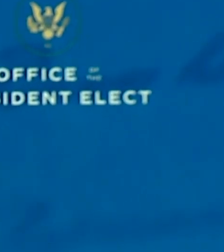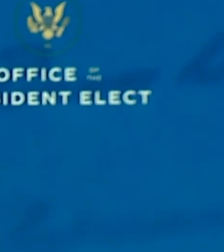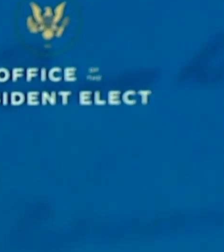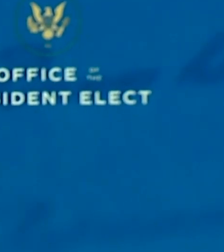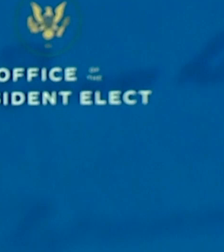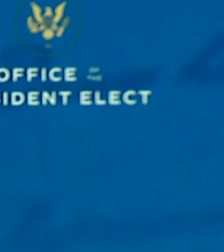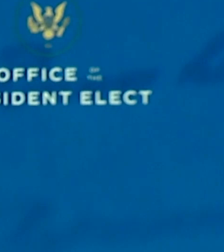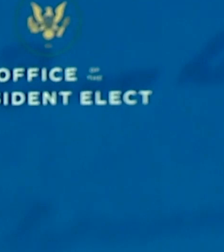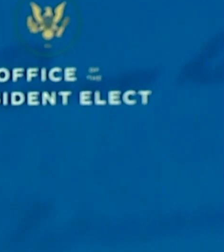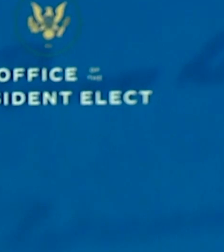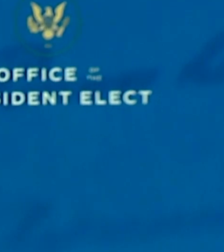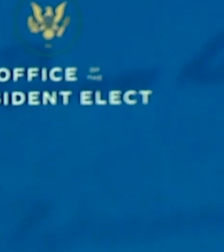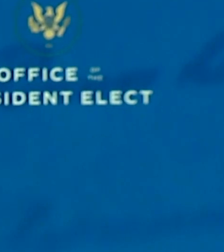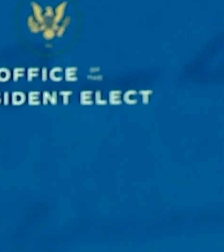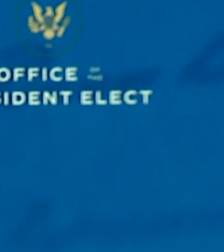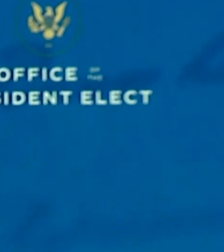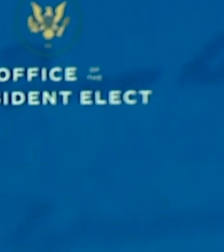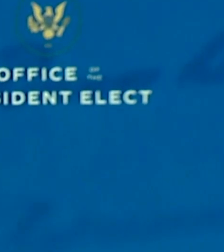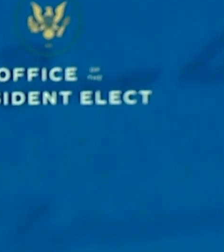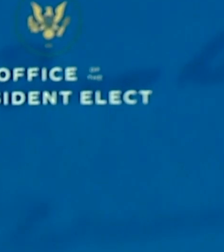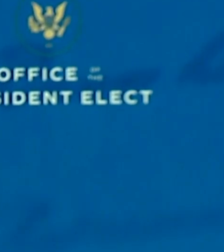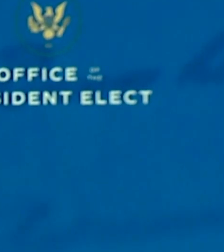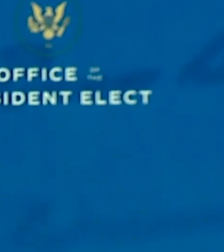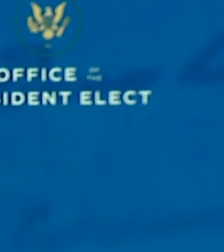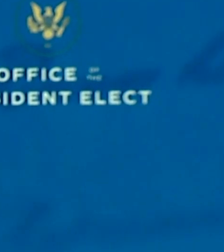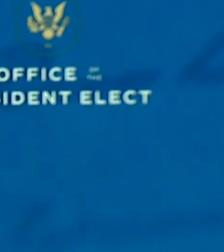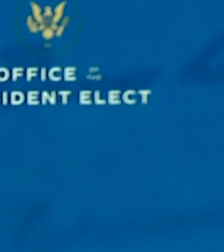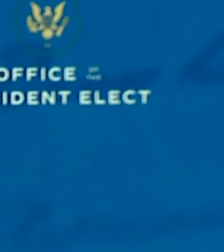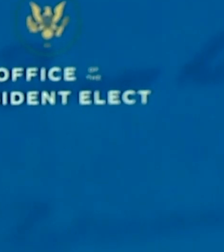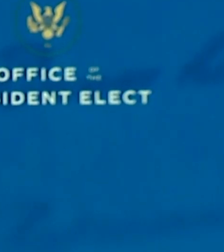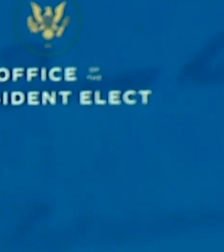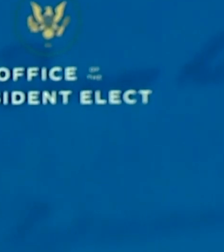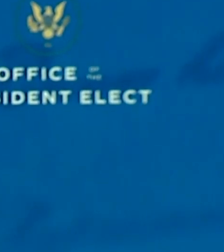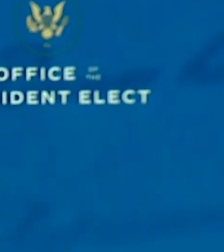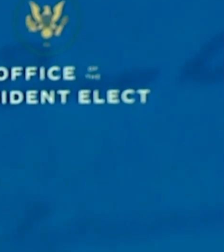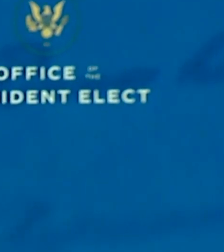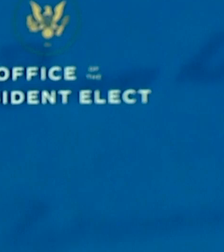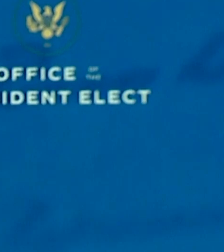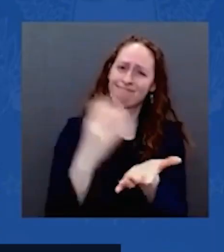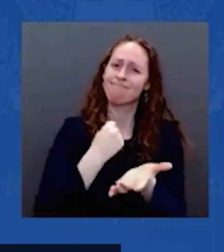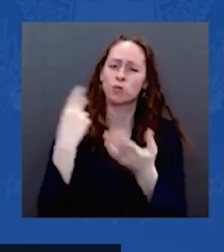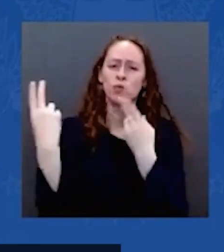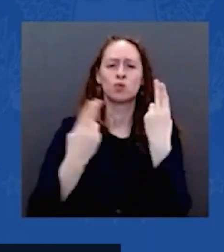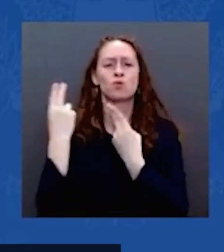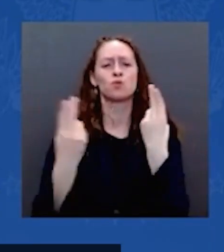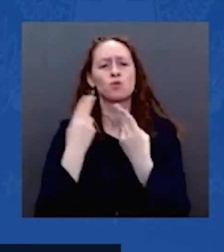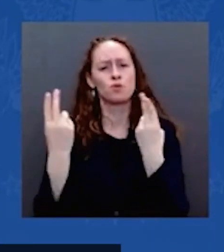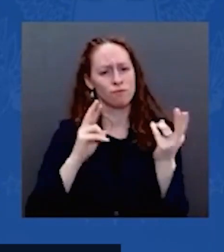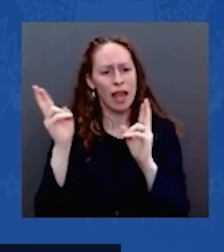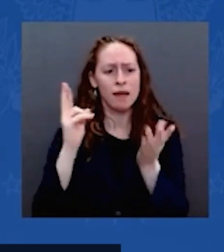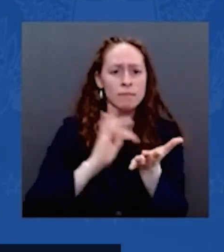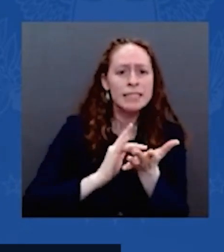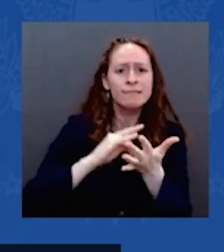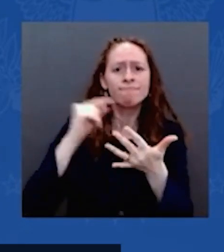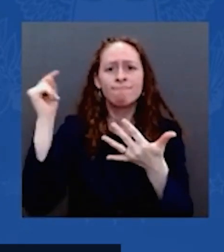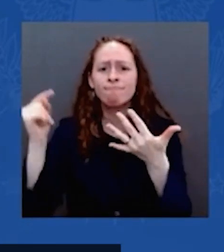Birləşmiş Ştatlarının 46-cı prezidentinin 78 yaşı var. O Amerika tarixinin ən yaşlı prezidentidir. There's a lot of reason to be hopeful